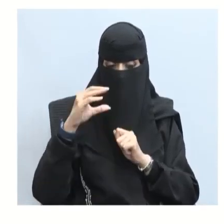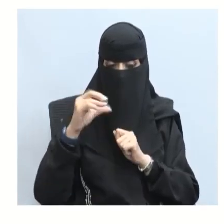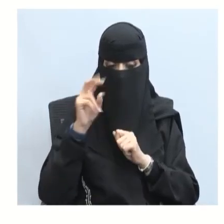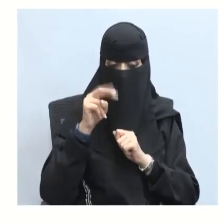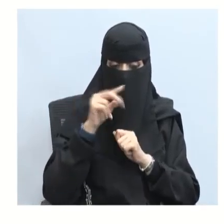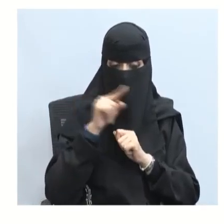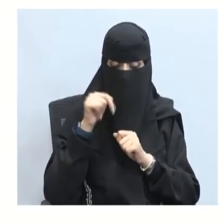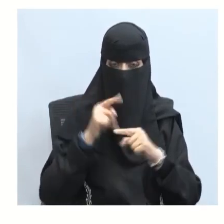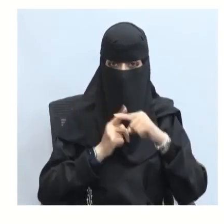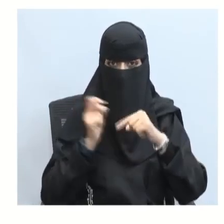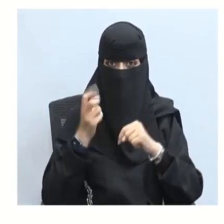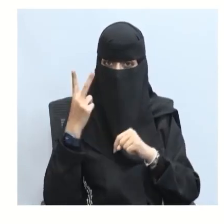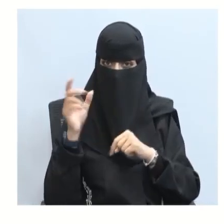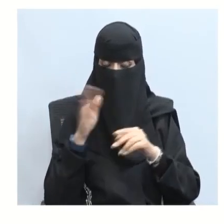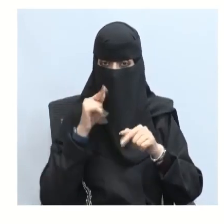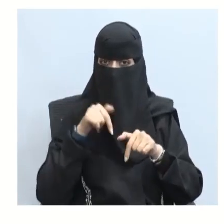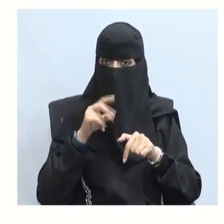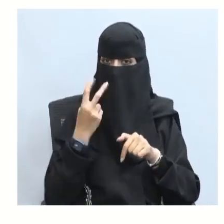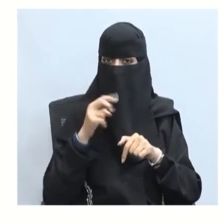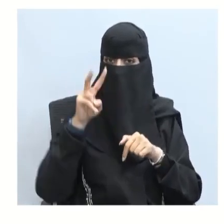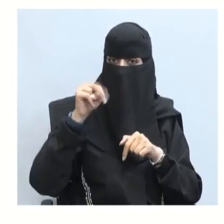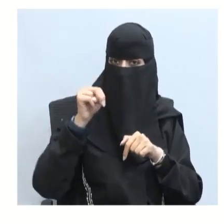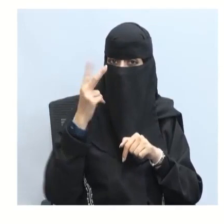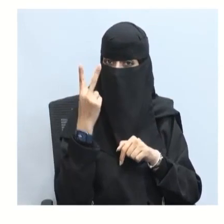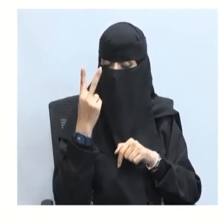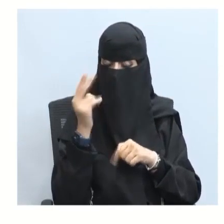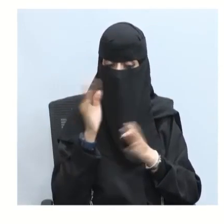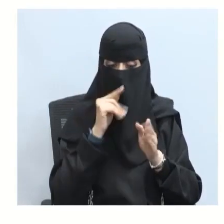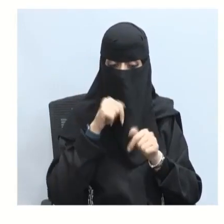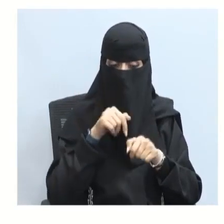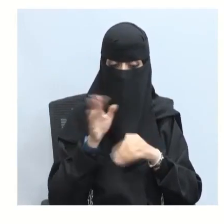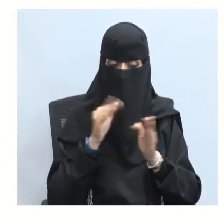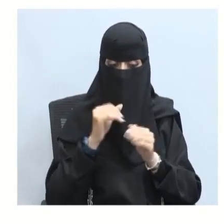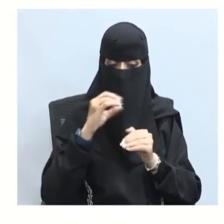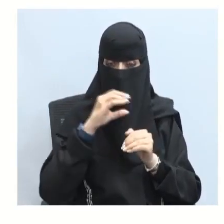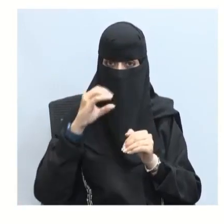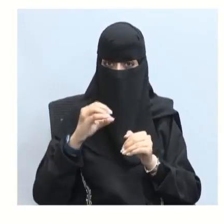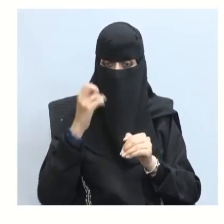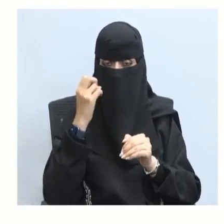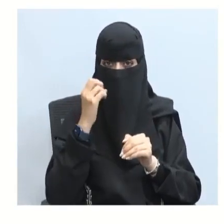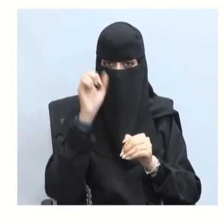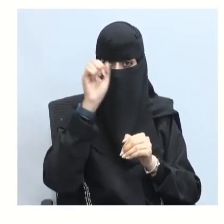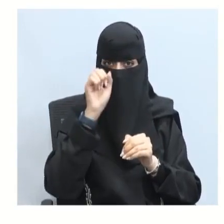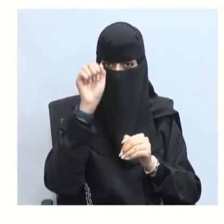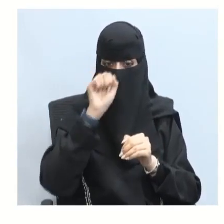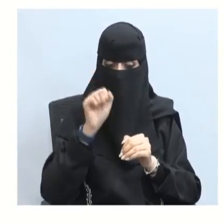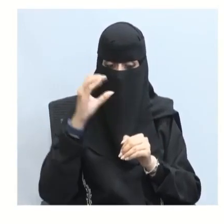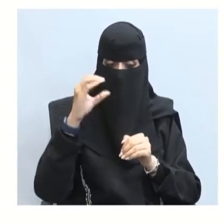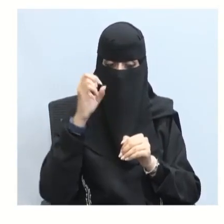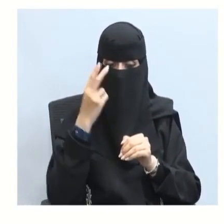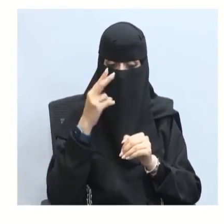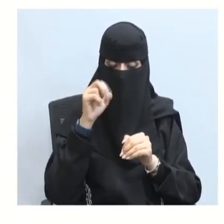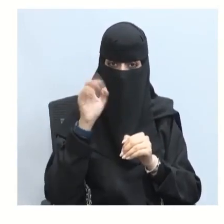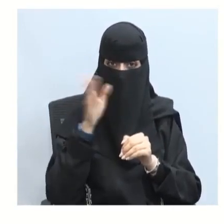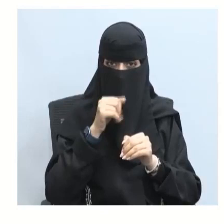ان زائد 2 اذا ال ان ستكون اثين سي2 اتش في